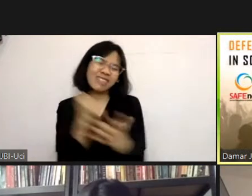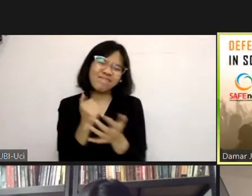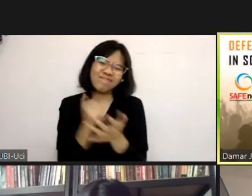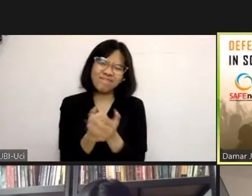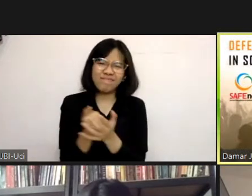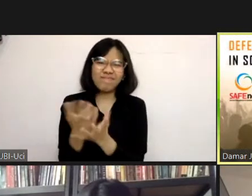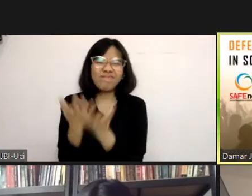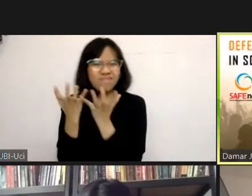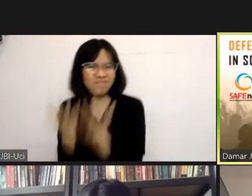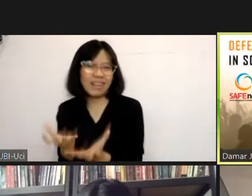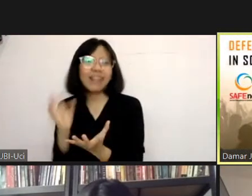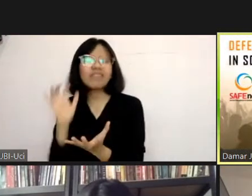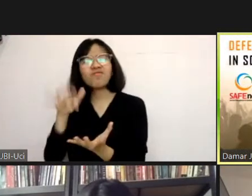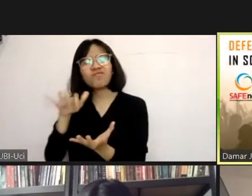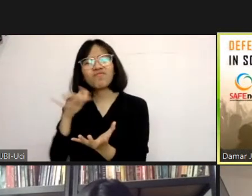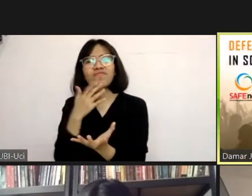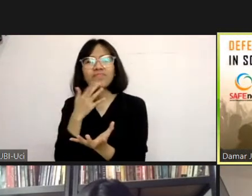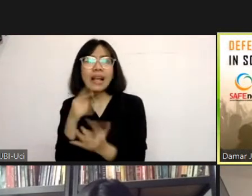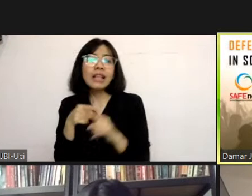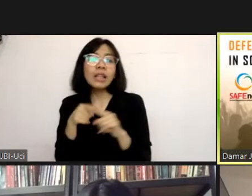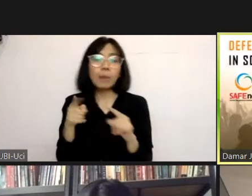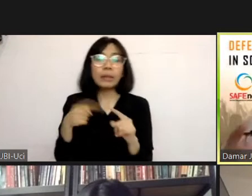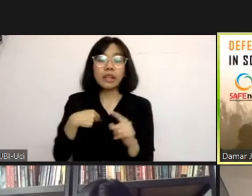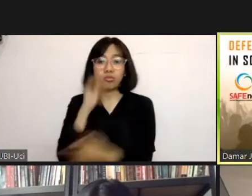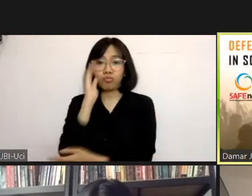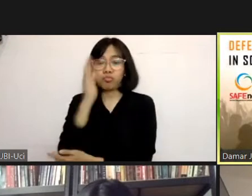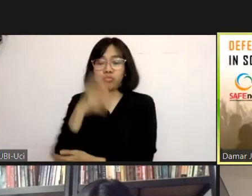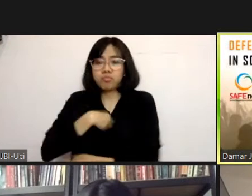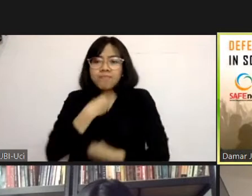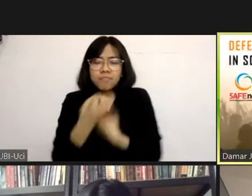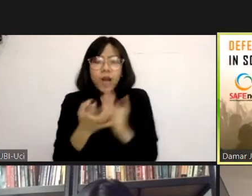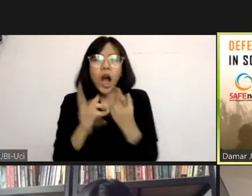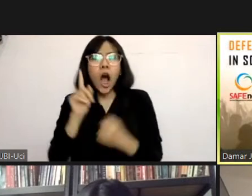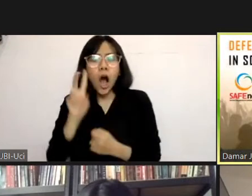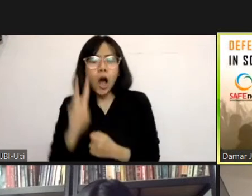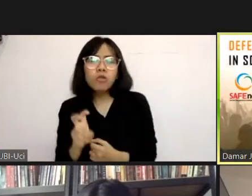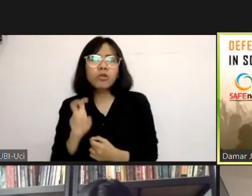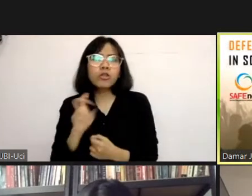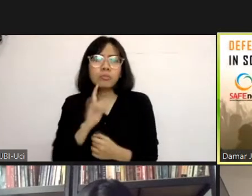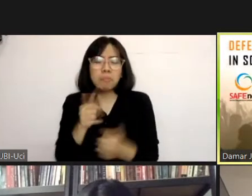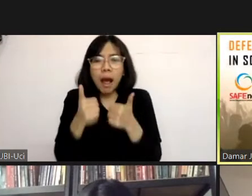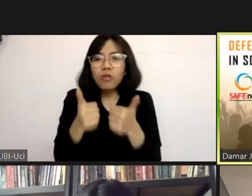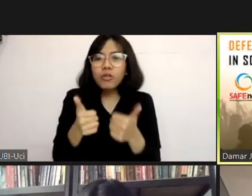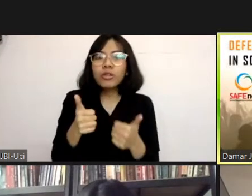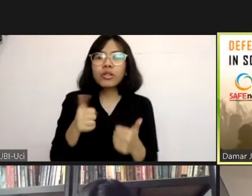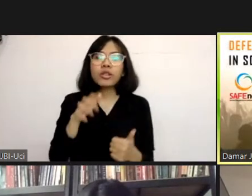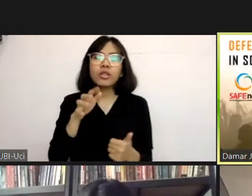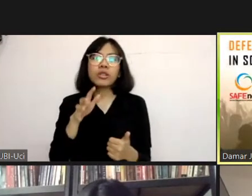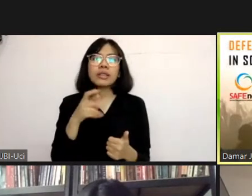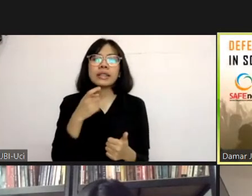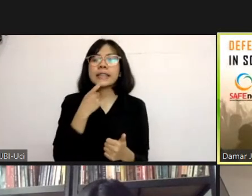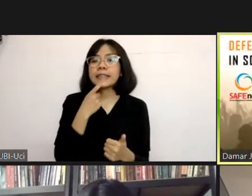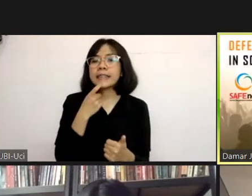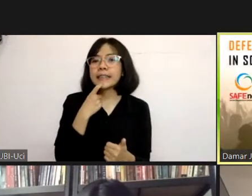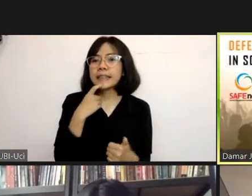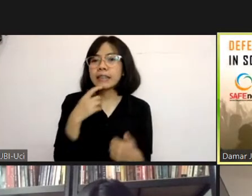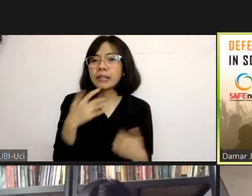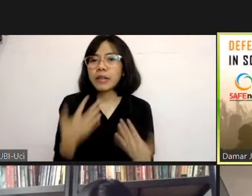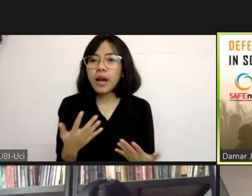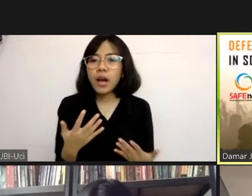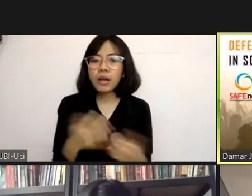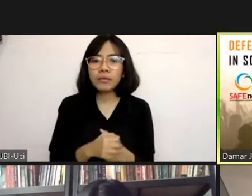disiapkan, tapi saya akan sampaikan sebaik mungkin untuk bisa memetakan apa yang terjadi seputar